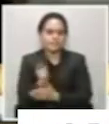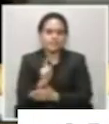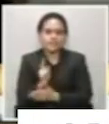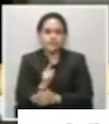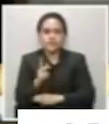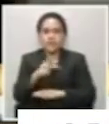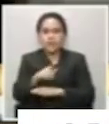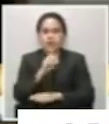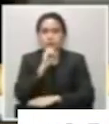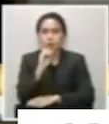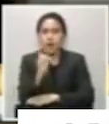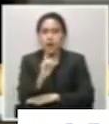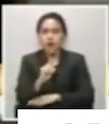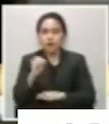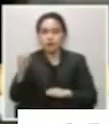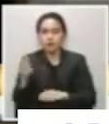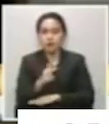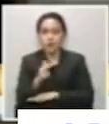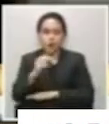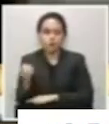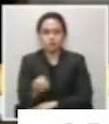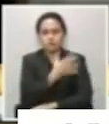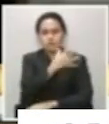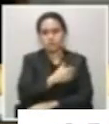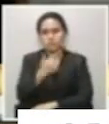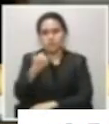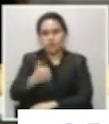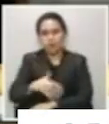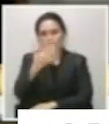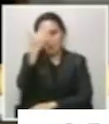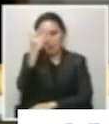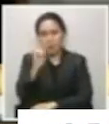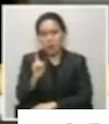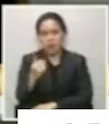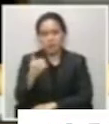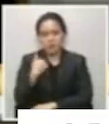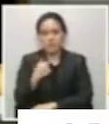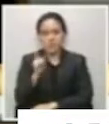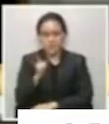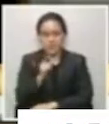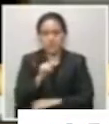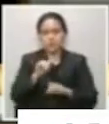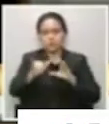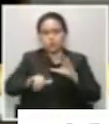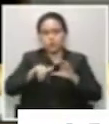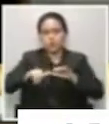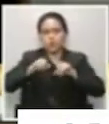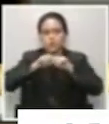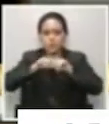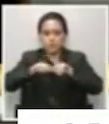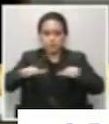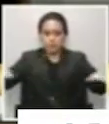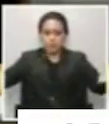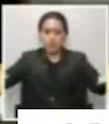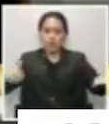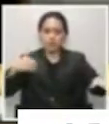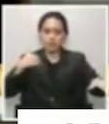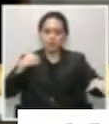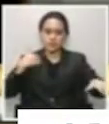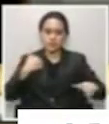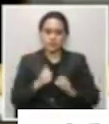าตให้เปิดคลิปทั้งที่มีการลง YouTube เผยแพร่ต่อสาธาร